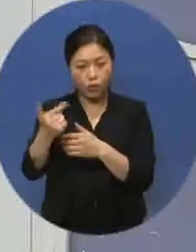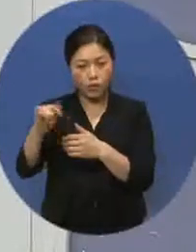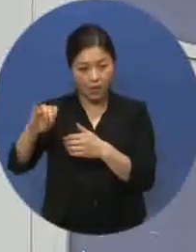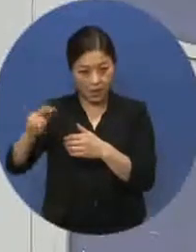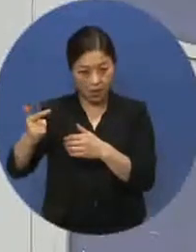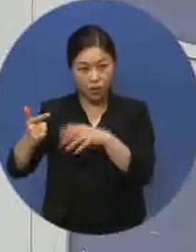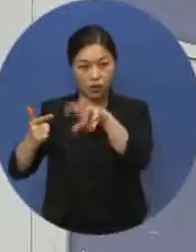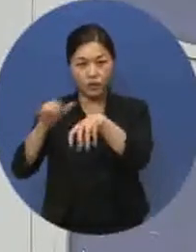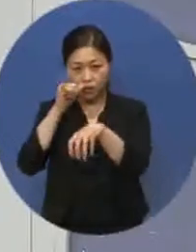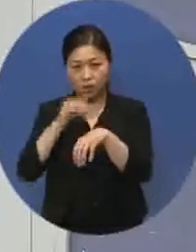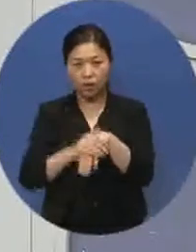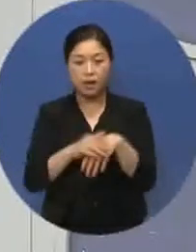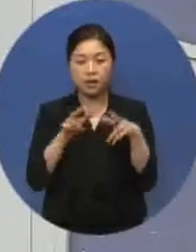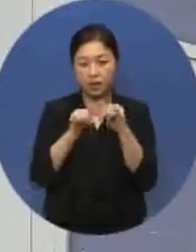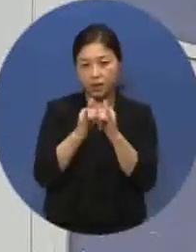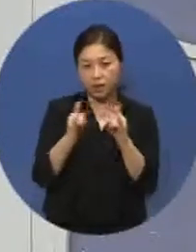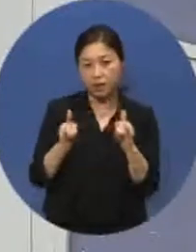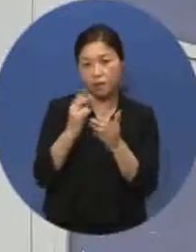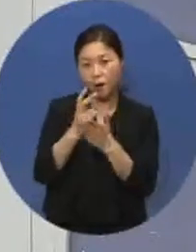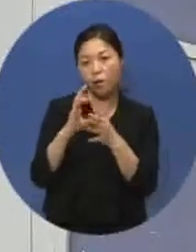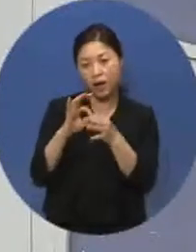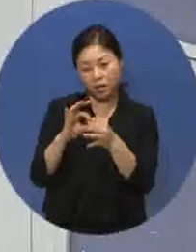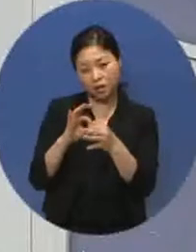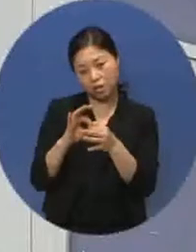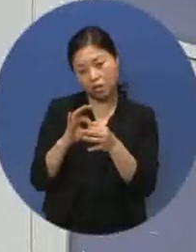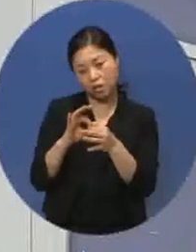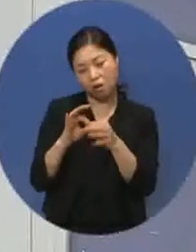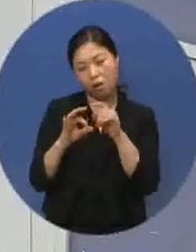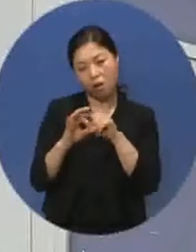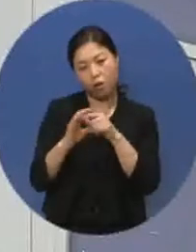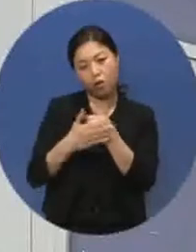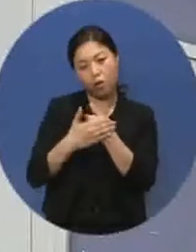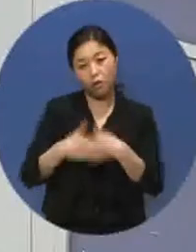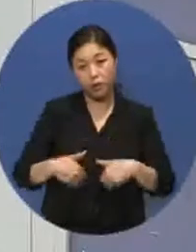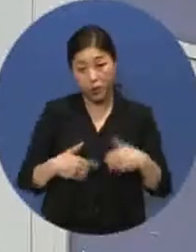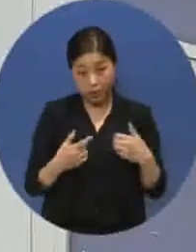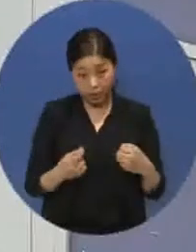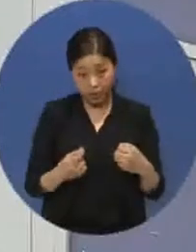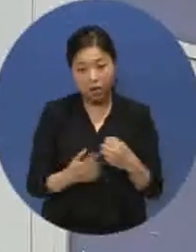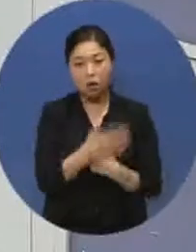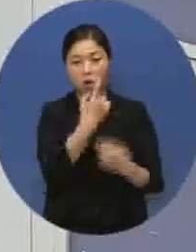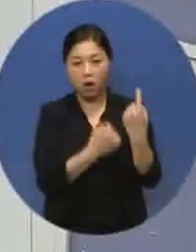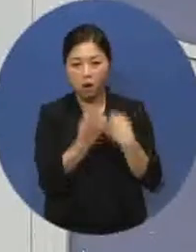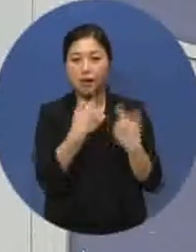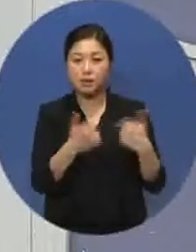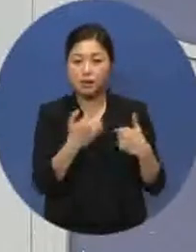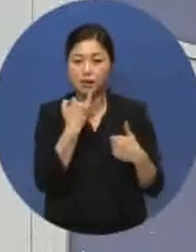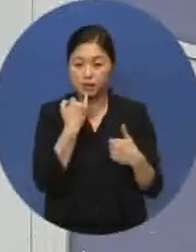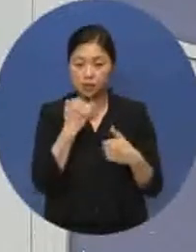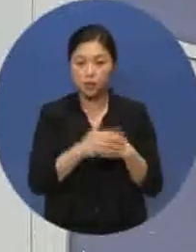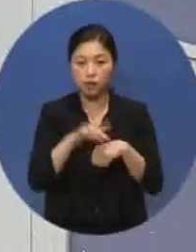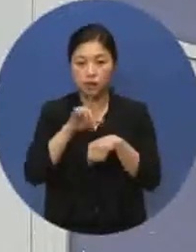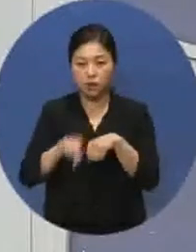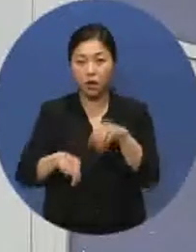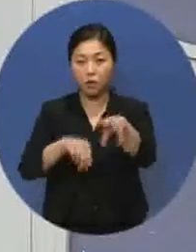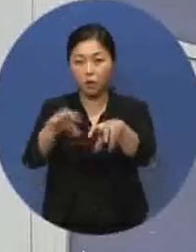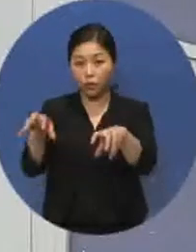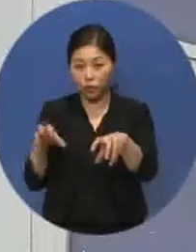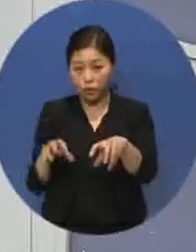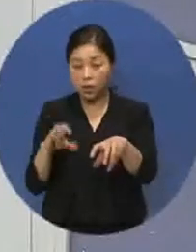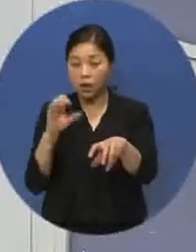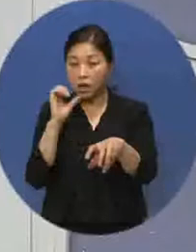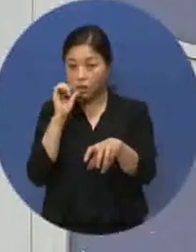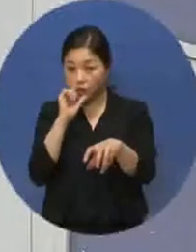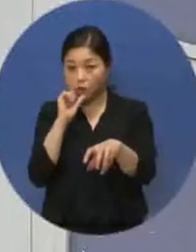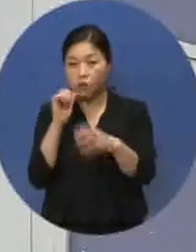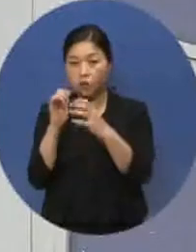어떤 법률구조가 필요하다 하실 때는 언제든지 저희 대한변호사협회를 방문해 주시거나 아니면 각 지방변호사회를 방문해 주시면